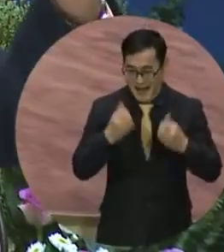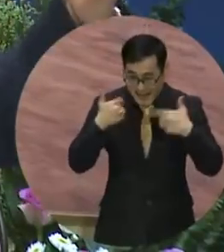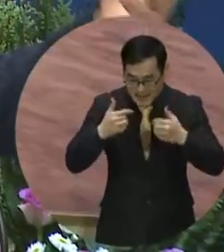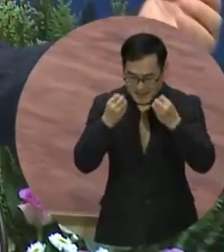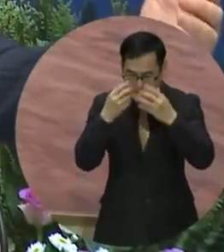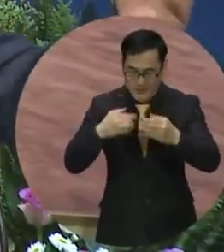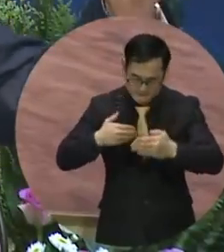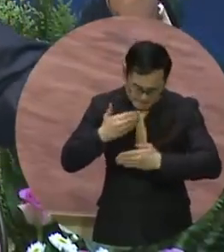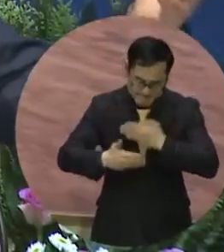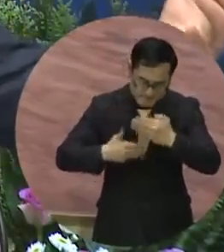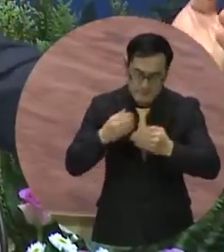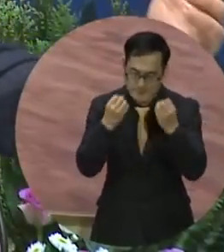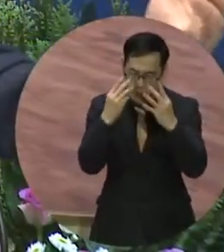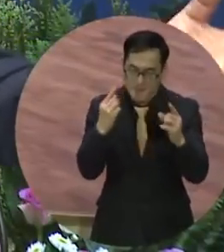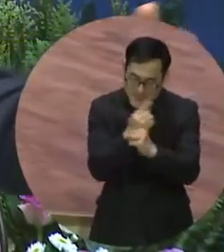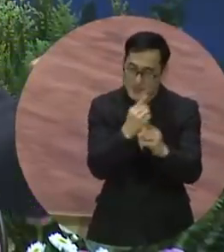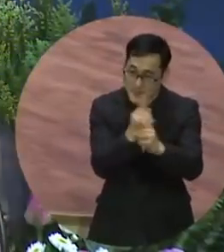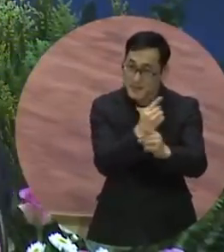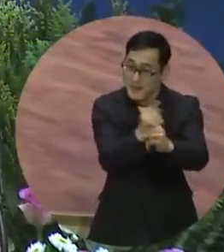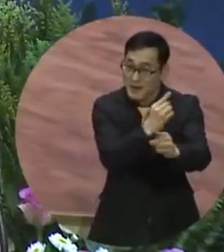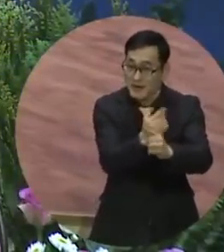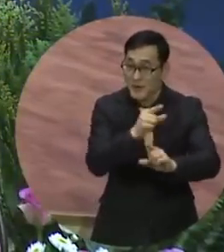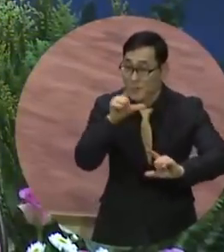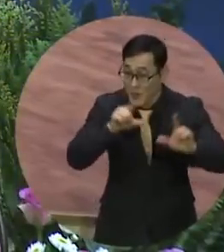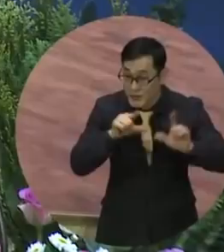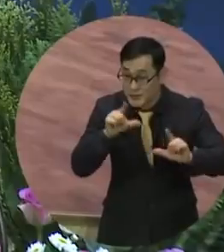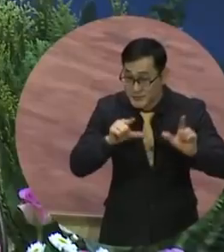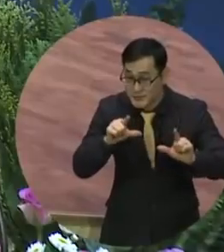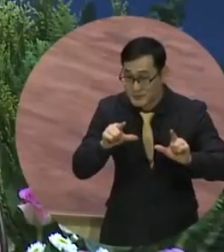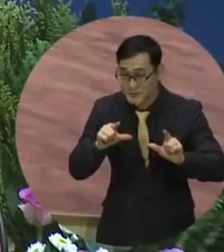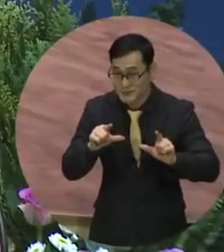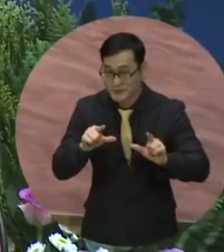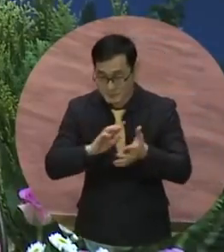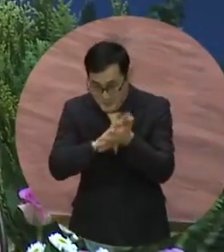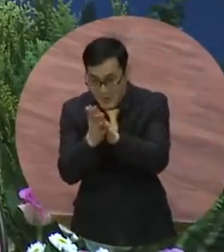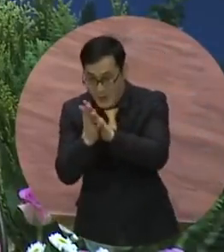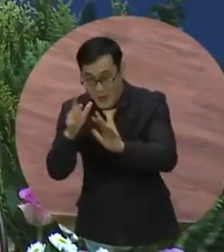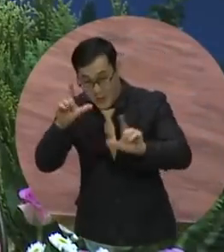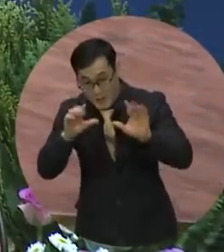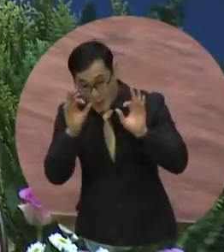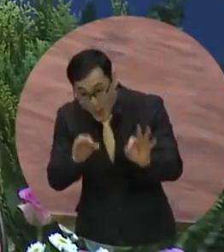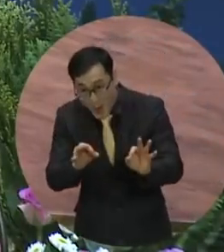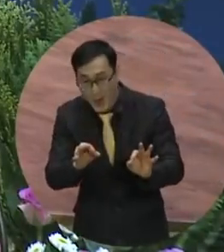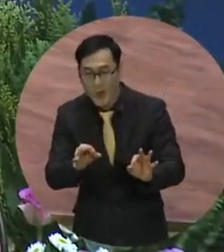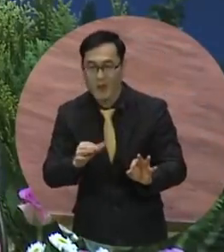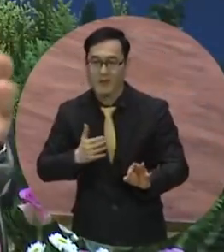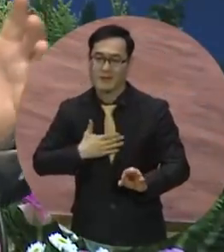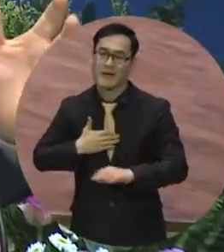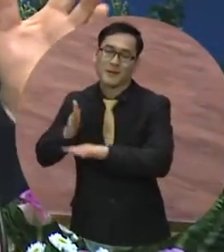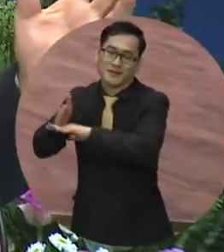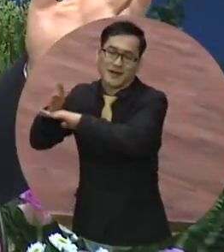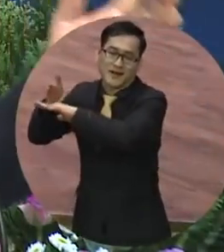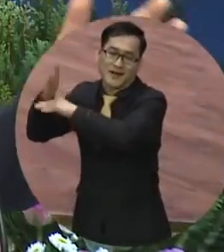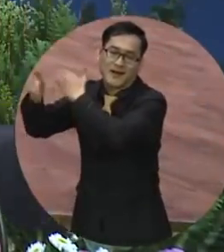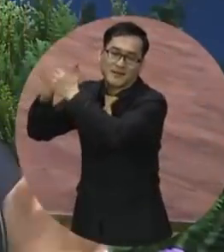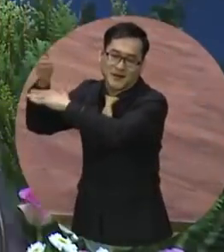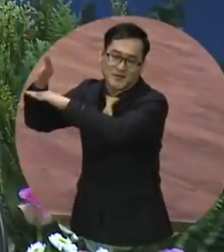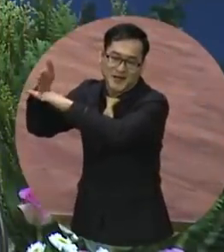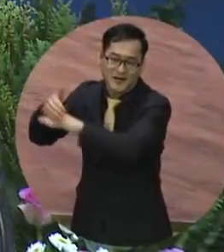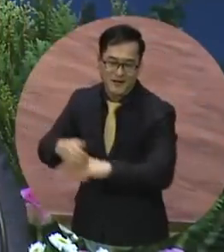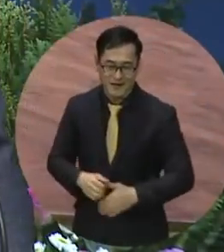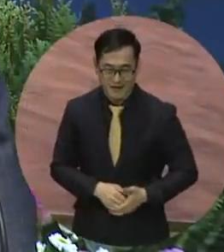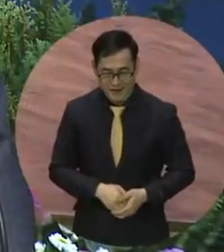이 성장하는 이 영계의 모습 보면서요 저 하나님께 너무 감사해요. 아 생각지도 못한 이런 일들을